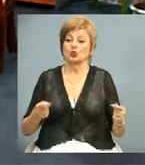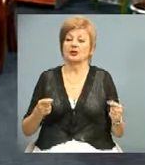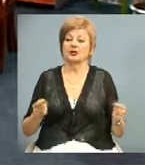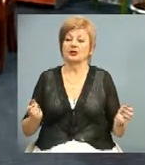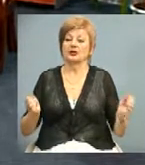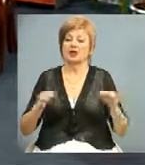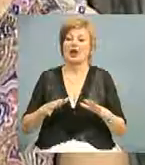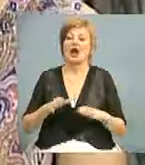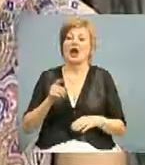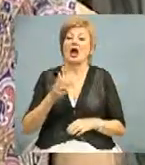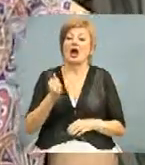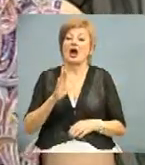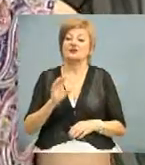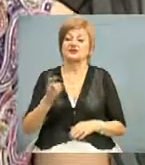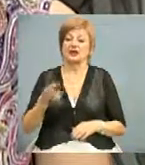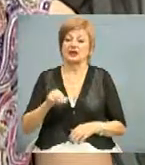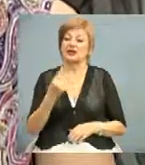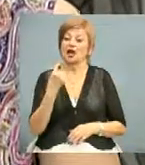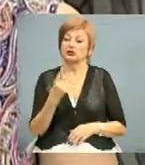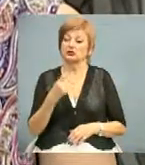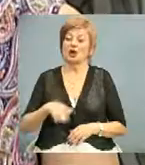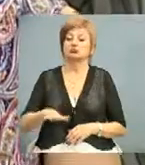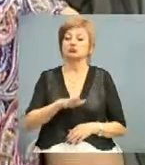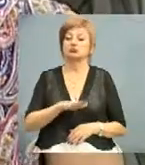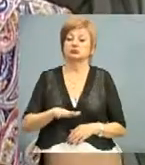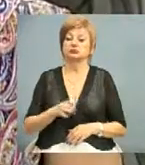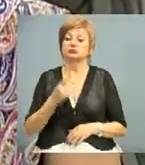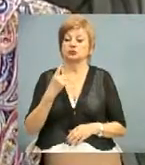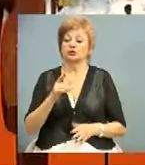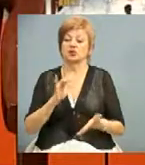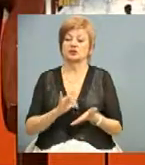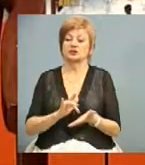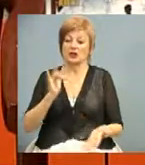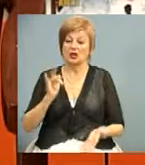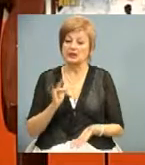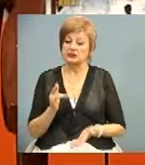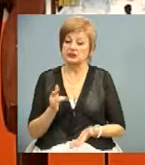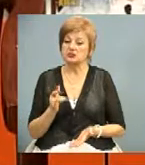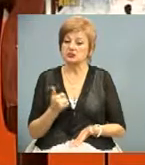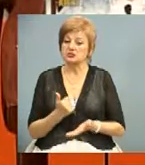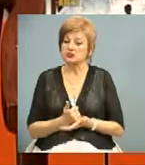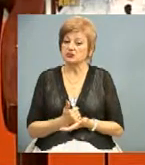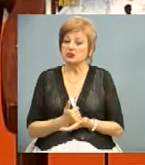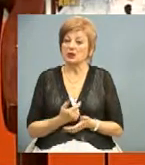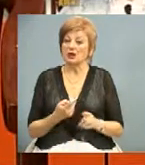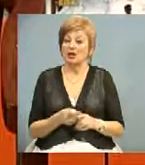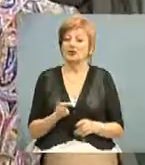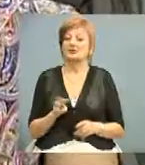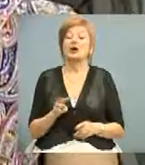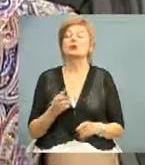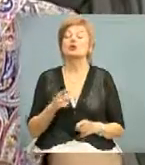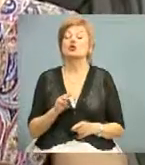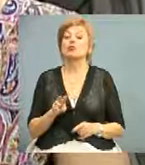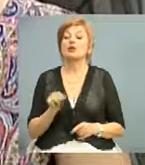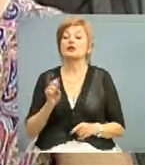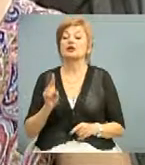в себе багато країн, то Австралія, вона це одна країна з однією столицею. Так, чому ж це материк? Тому що